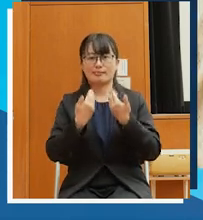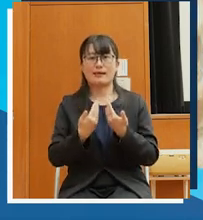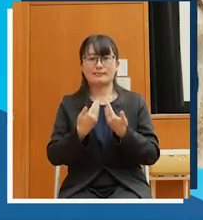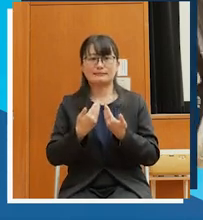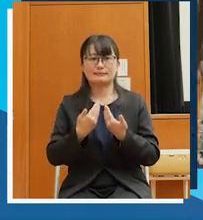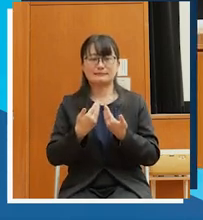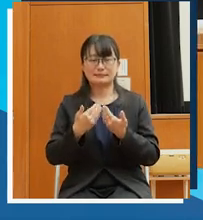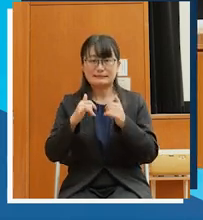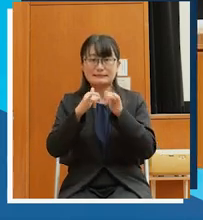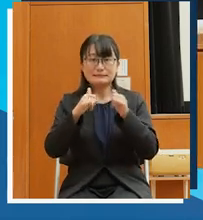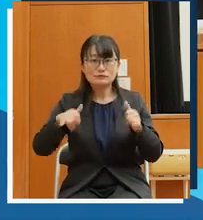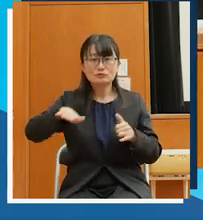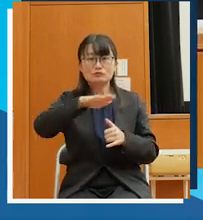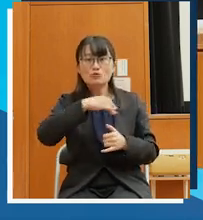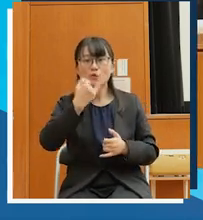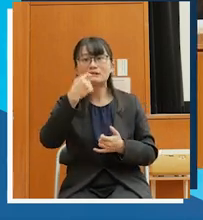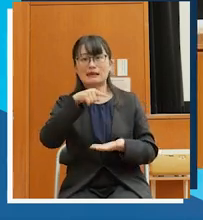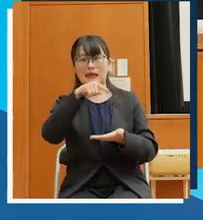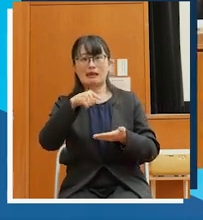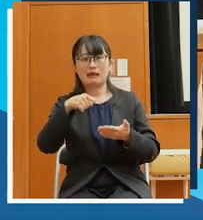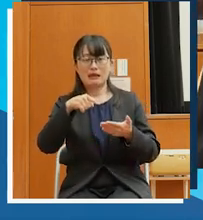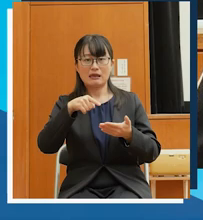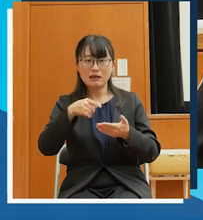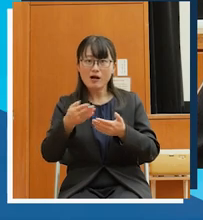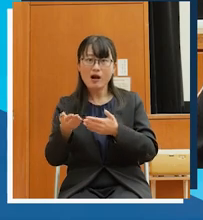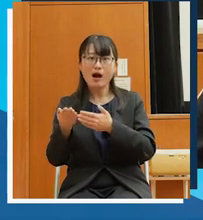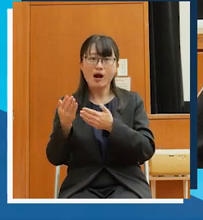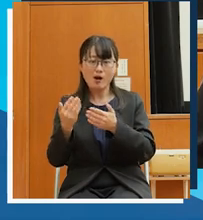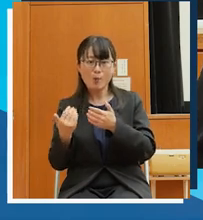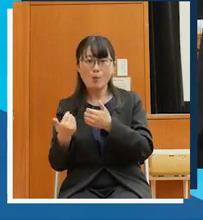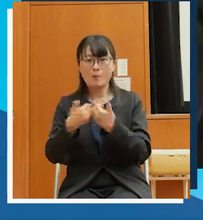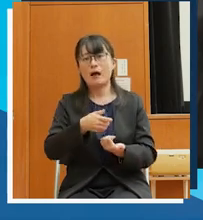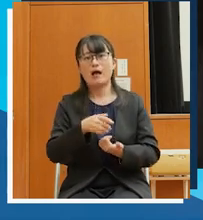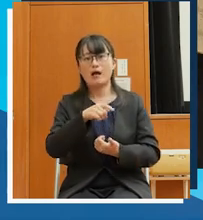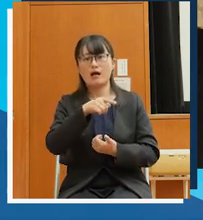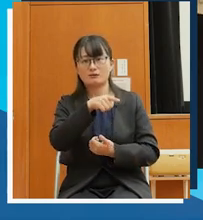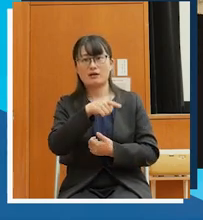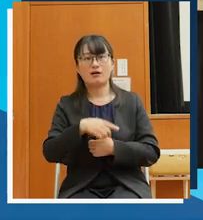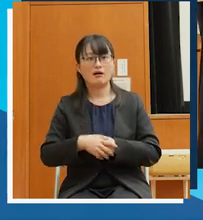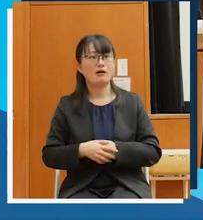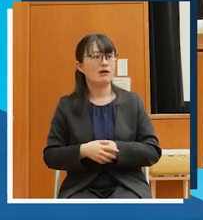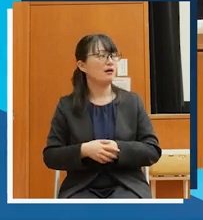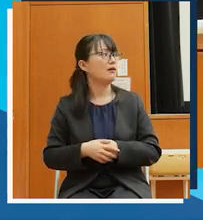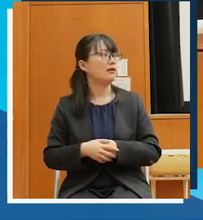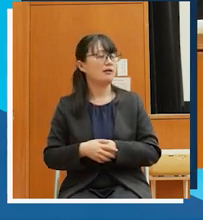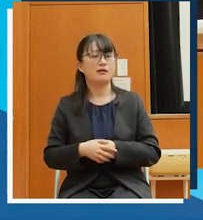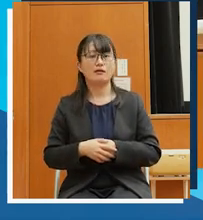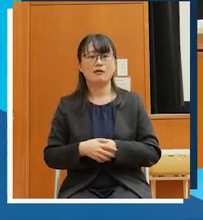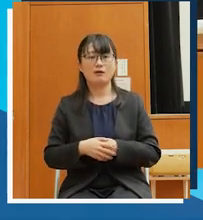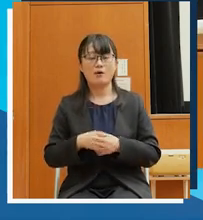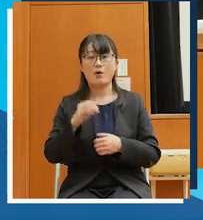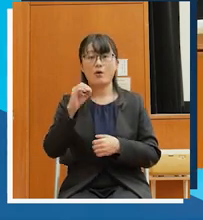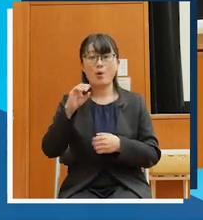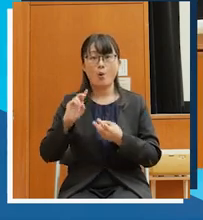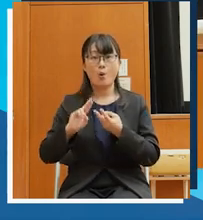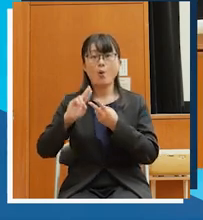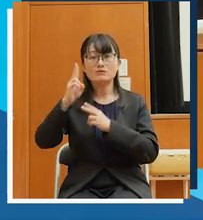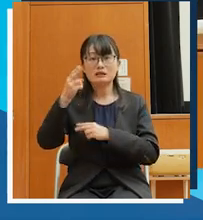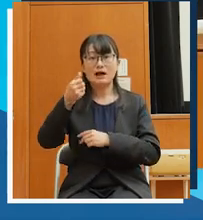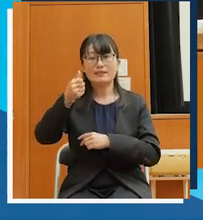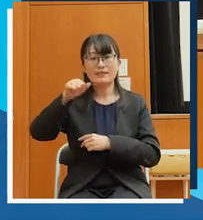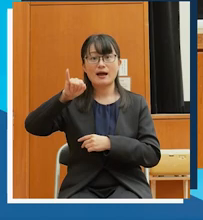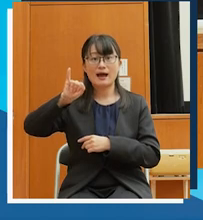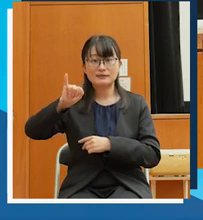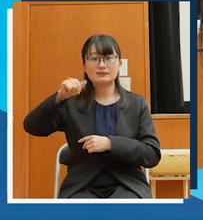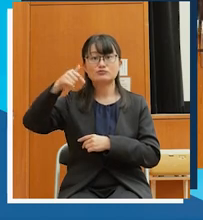タイムスです沖縄タイムズはちょっと広げてくださいこのようにえ皆さんから見て左手